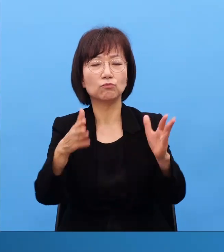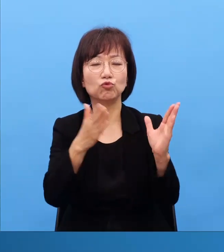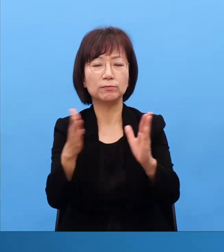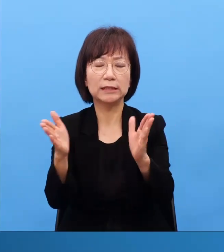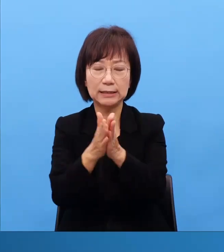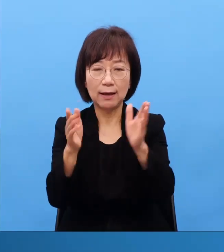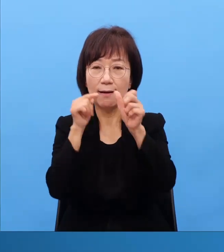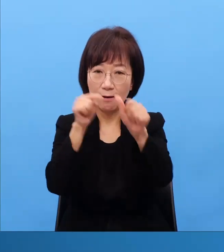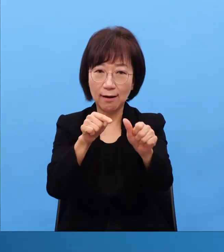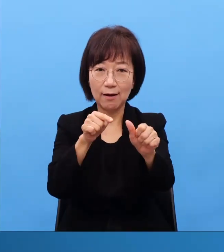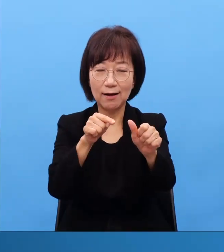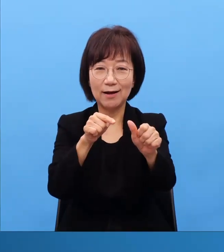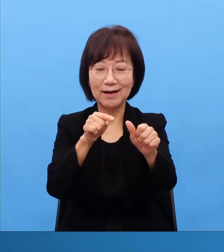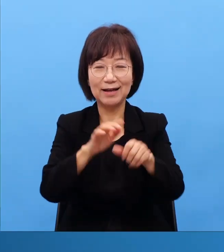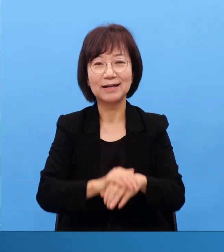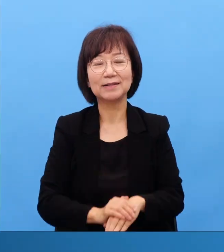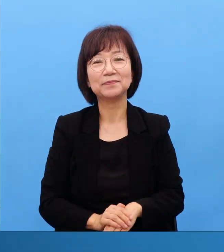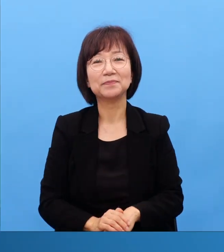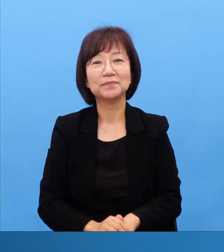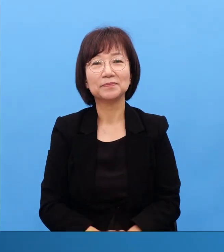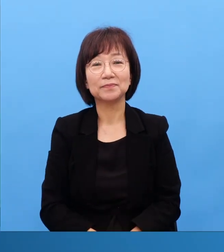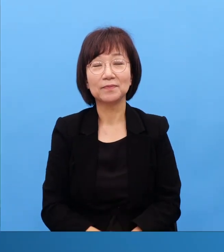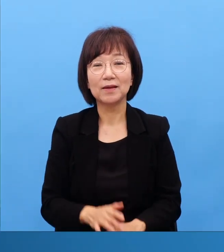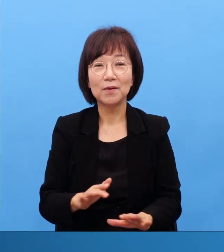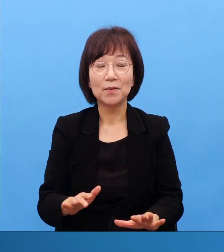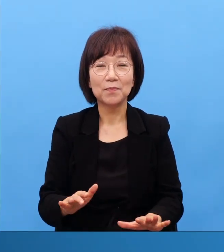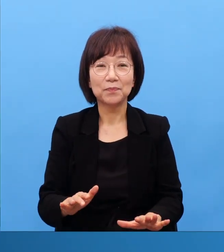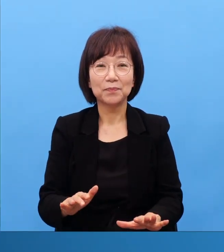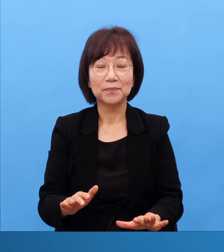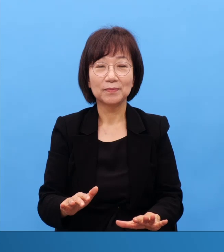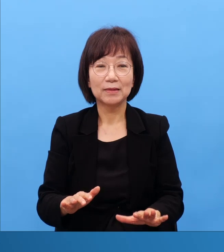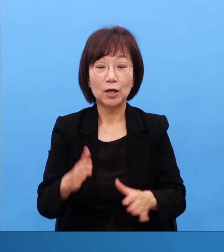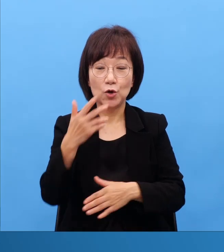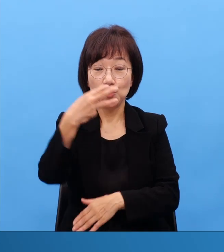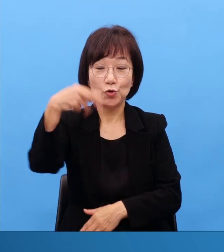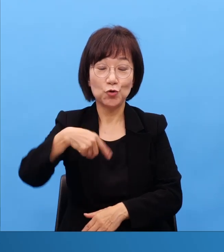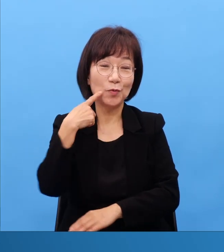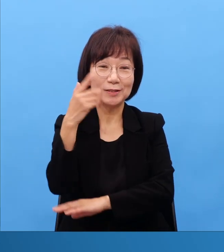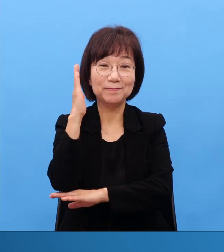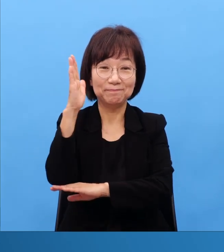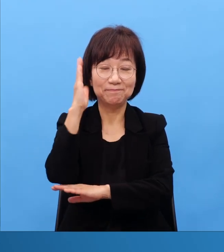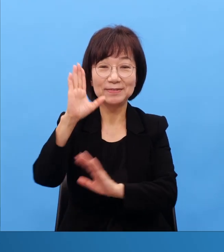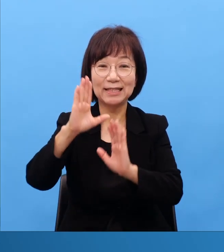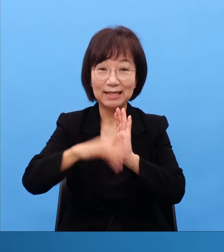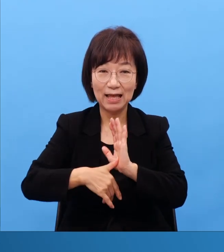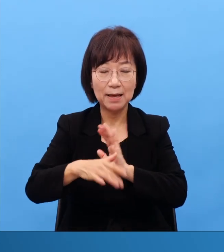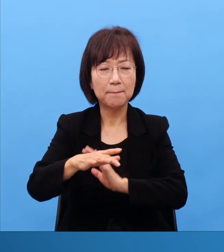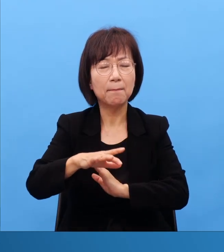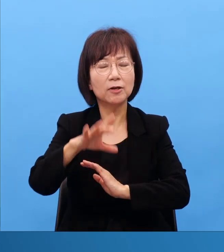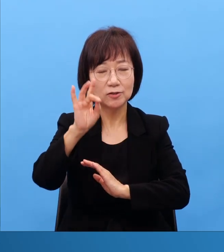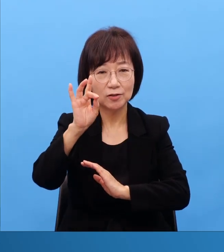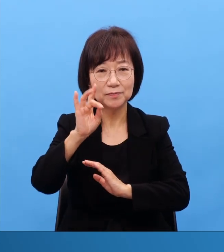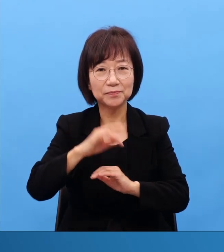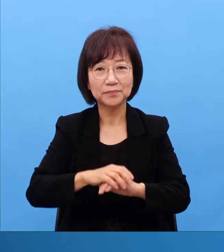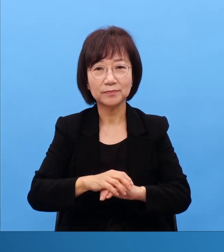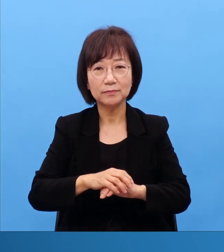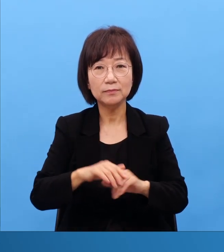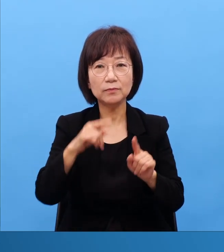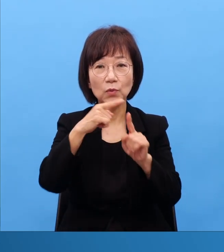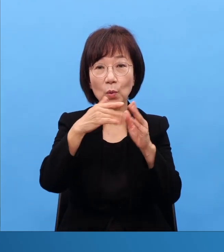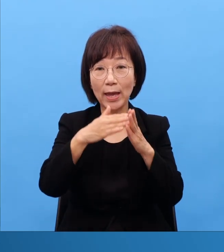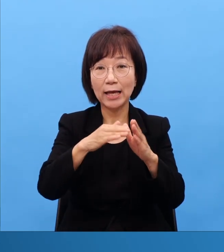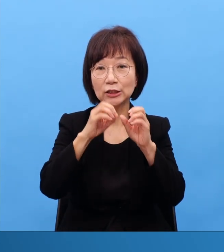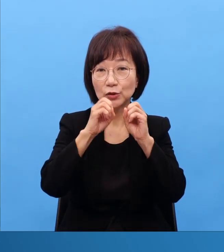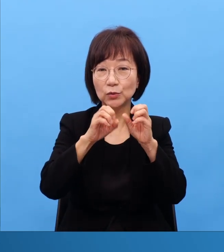이틀간 열렸습니다. 이번 대회에서 류광수 목사는 먼저 리더 수련의 메시지로 교회 전도